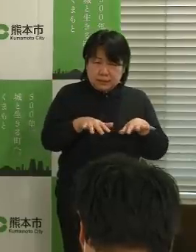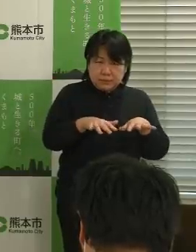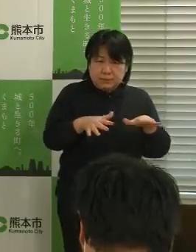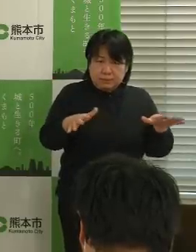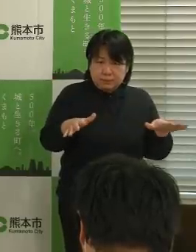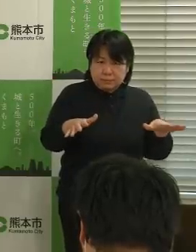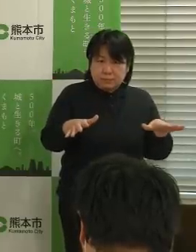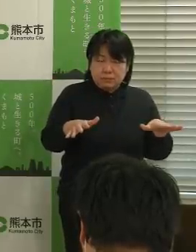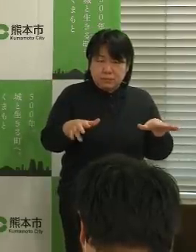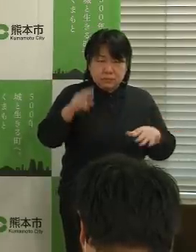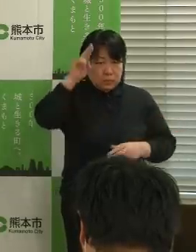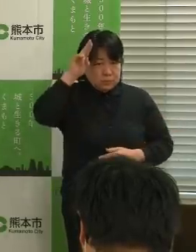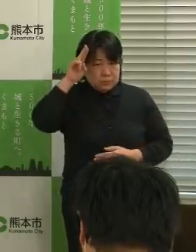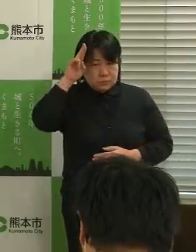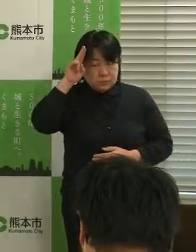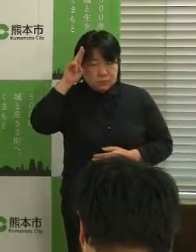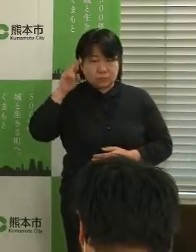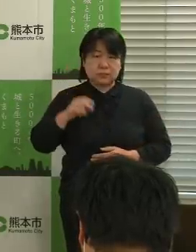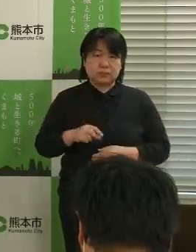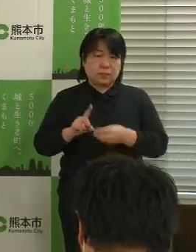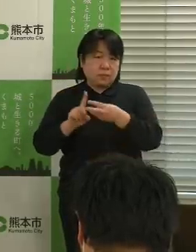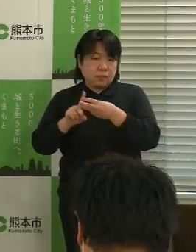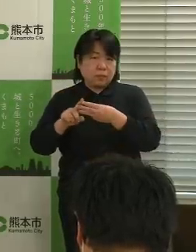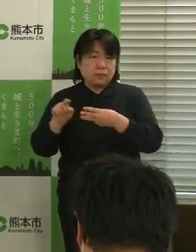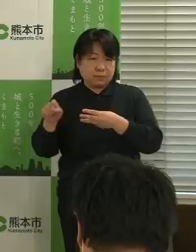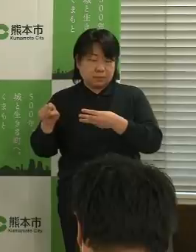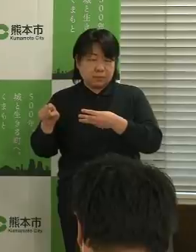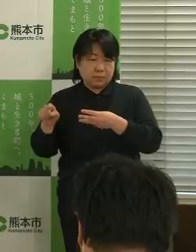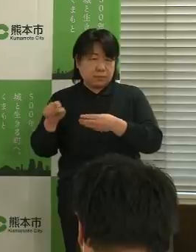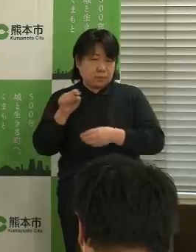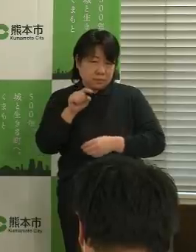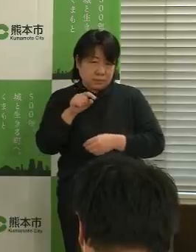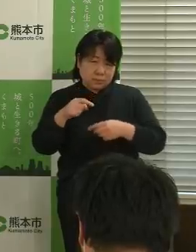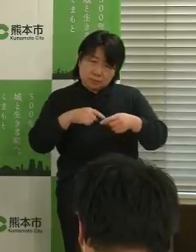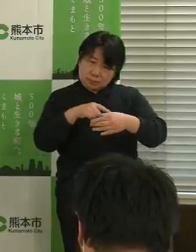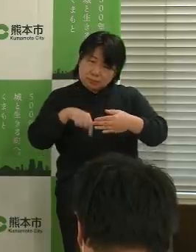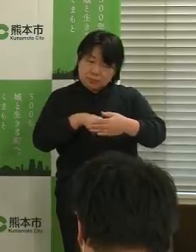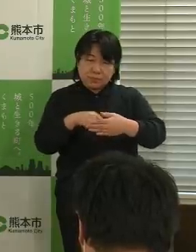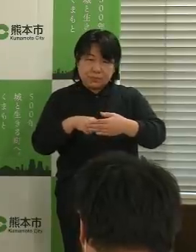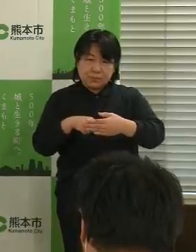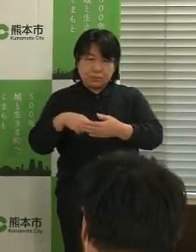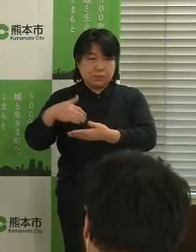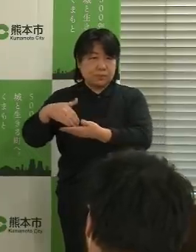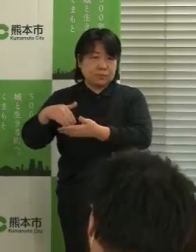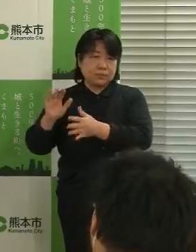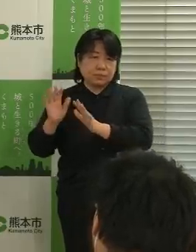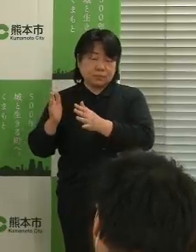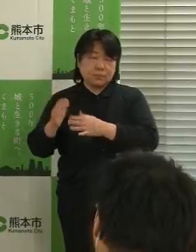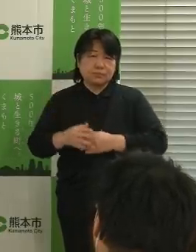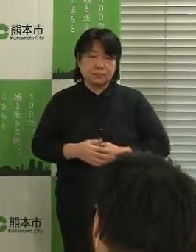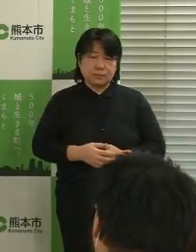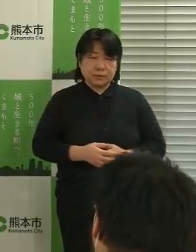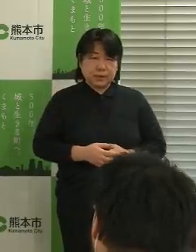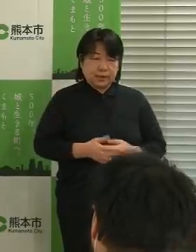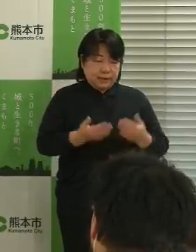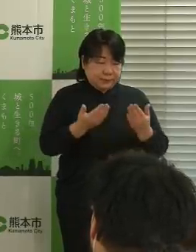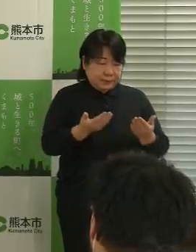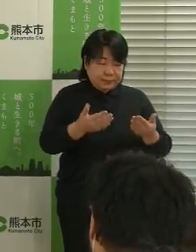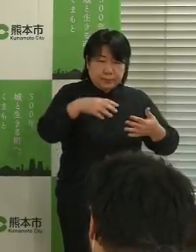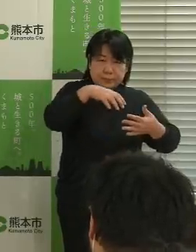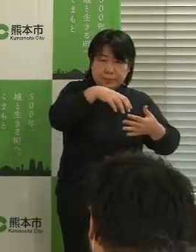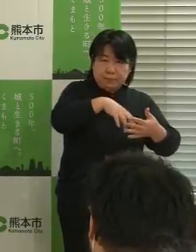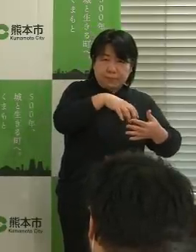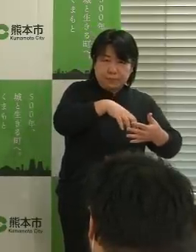についてが主にですので、そこについては特段お話はございません。ただやはり学校現場あるいはです